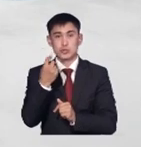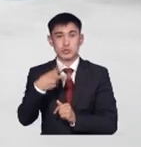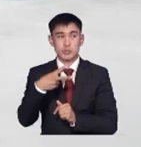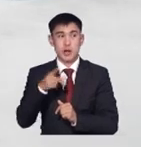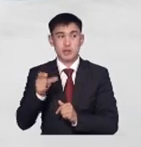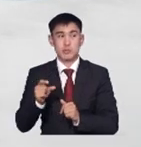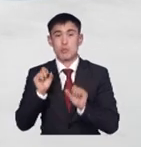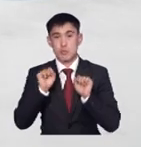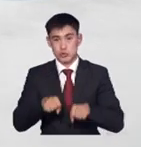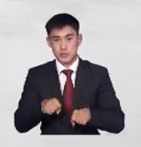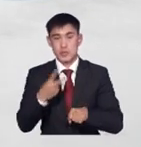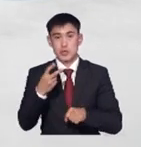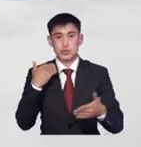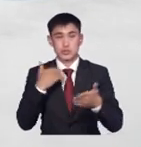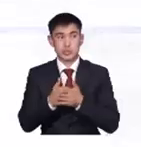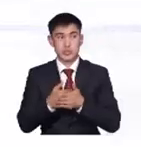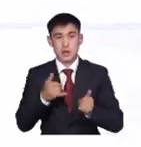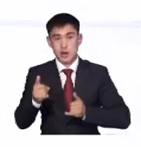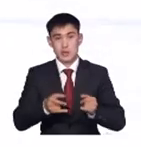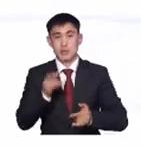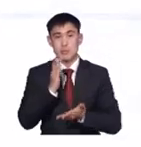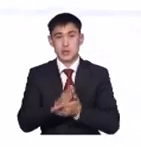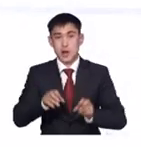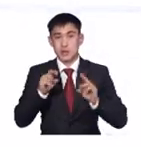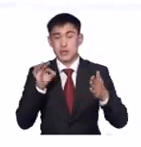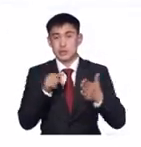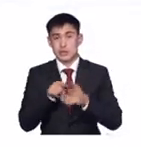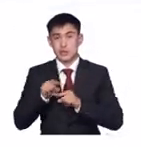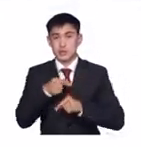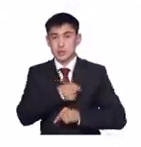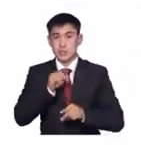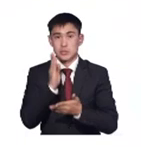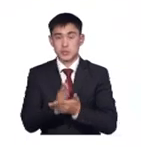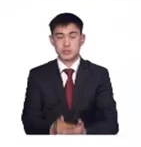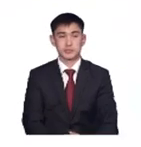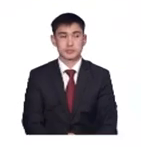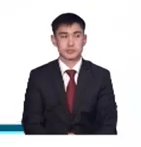дейін қабылдай алады. 200-ге жуық коньки бар. Арнайы нұсқаушылар да еңбек етеді.